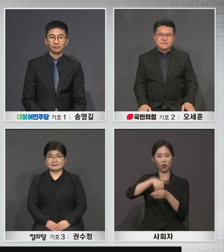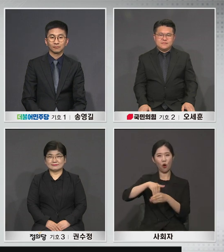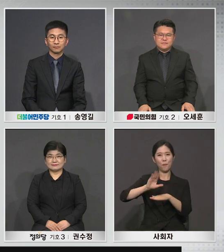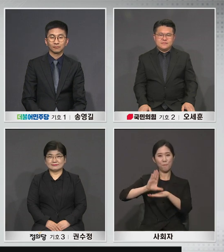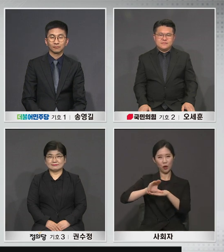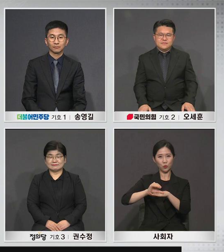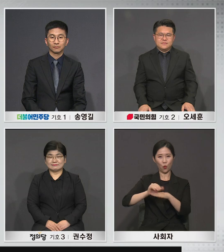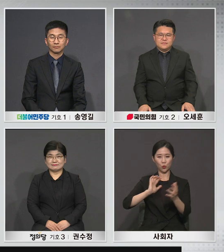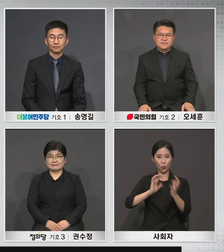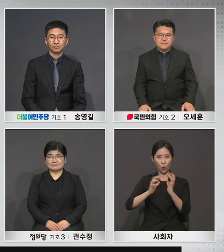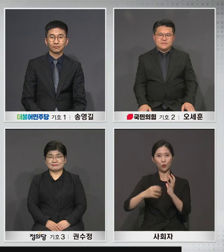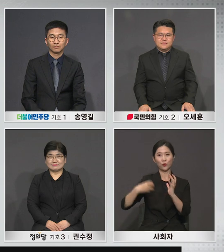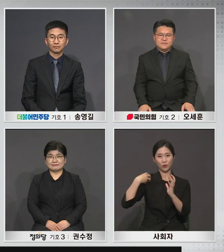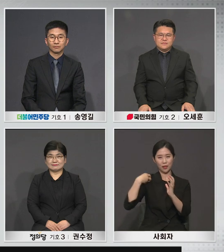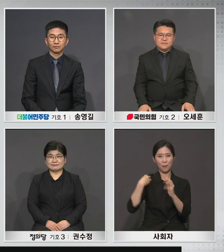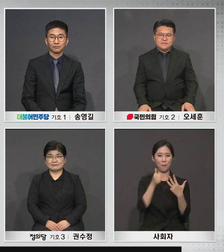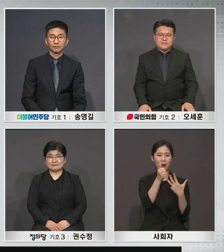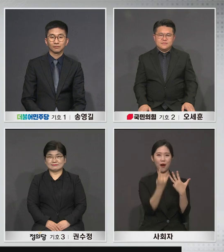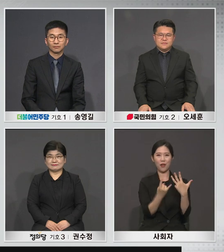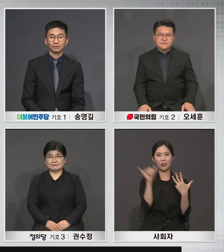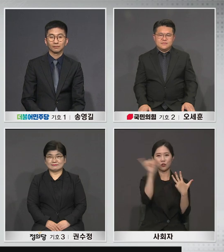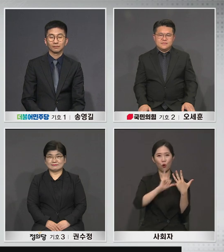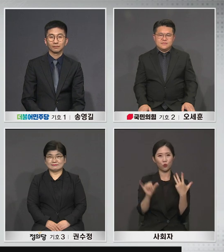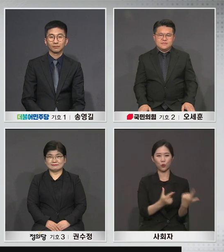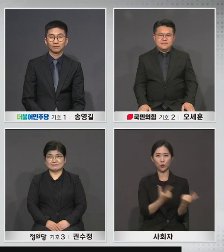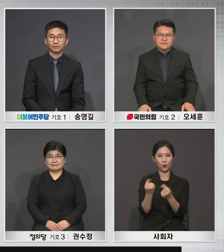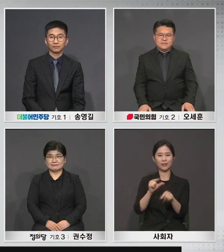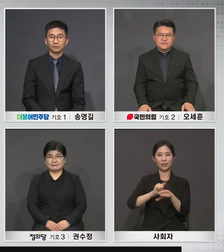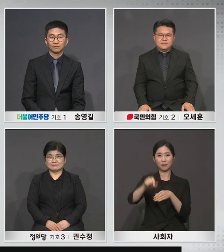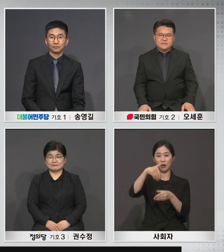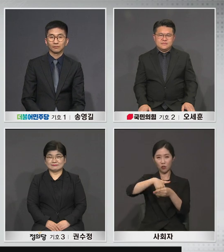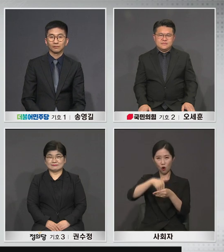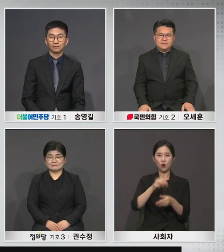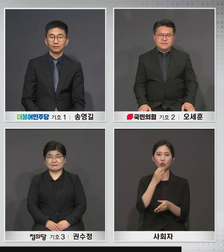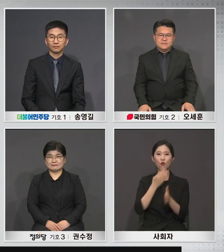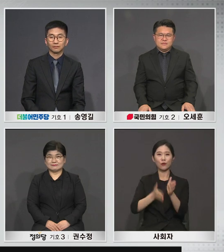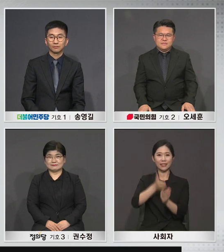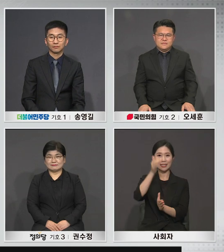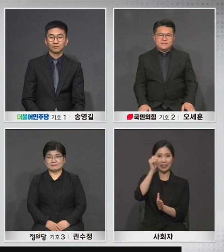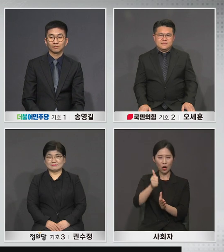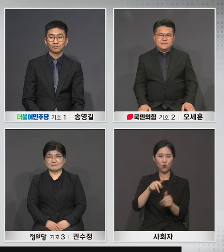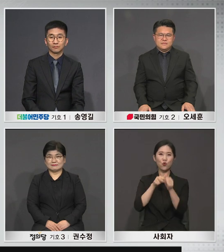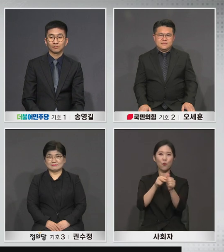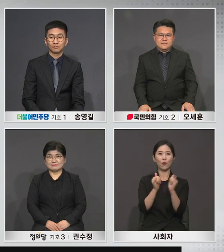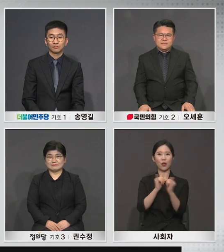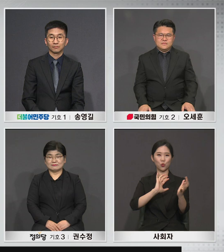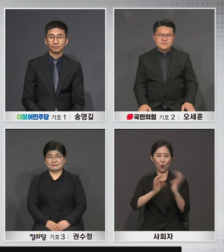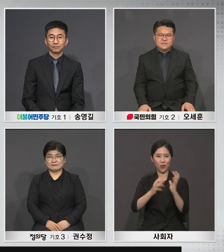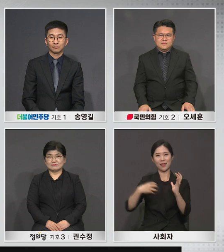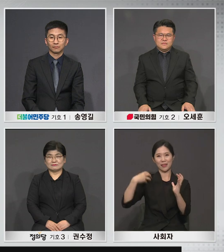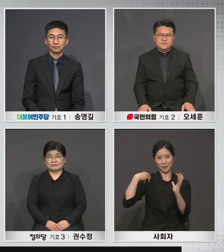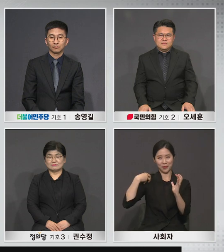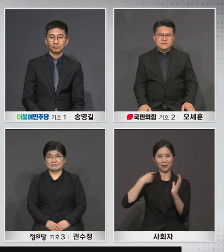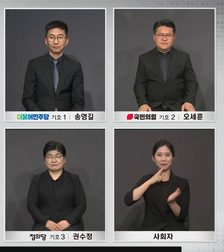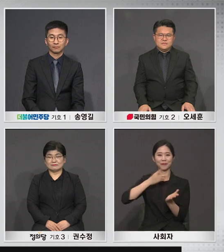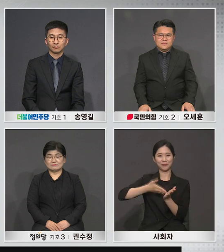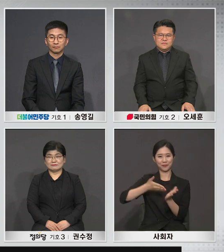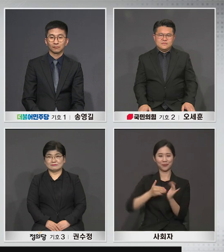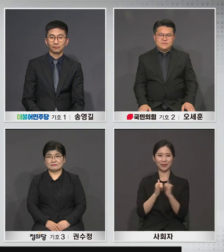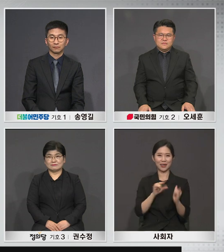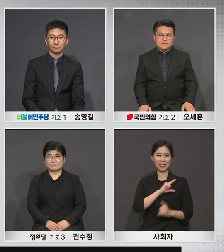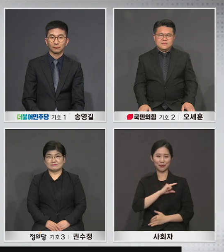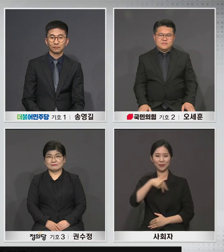전국동시지방선거 서울특별시장 후보자 토론회 진행을 맡은 정준입니다. 오는 6월 1일 실시되는